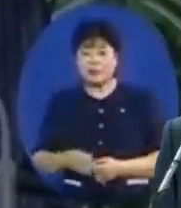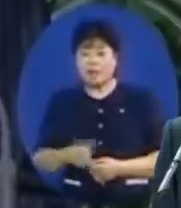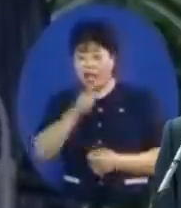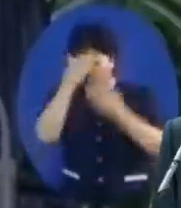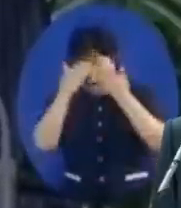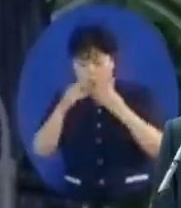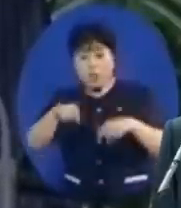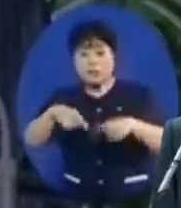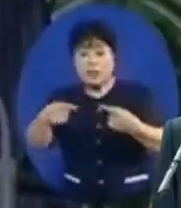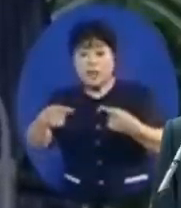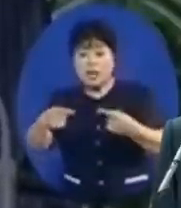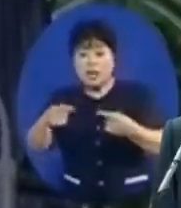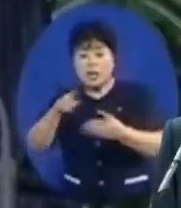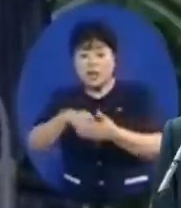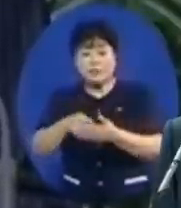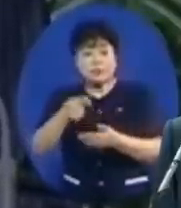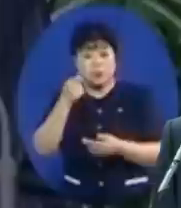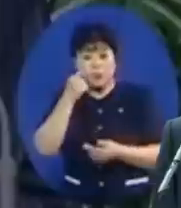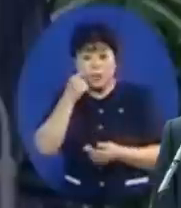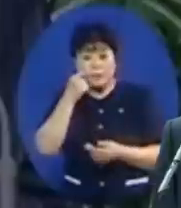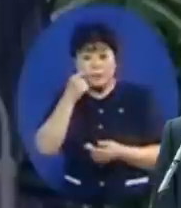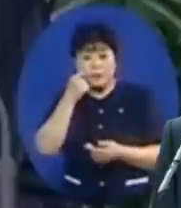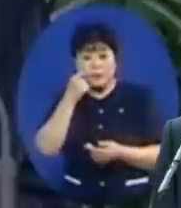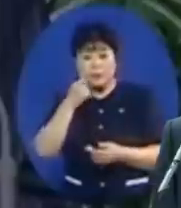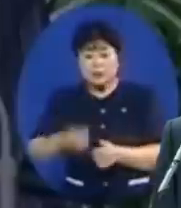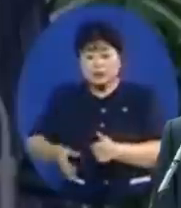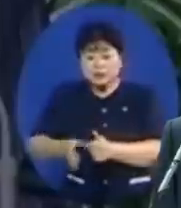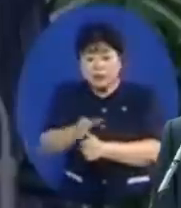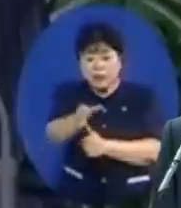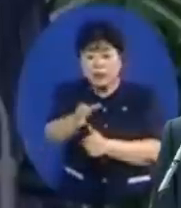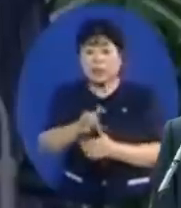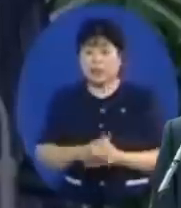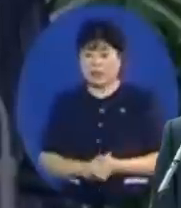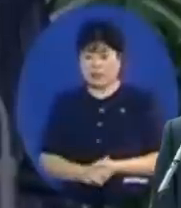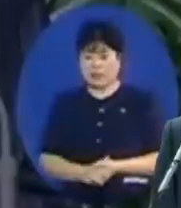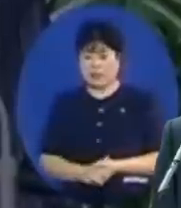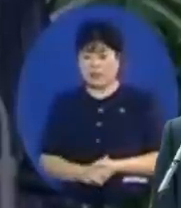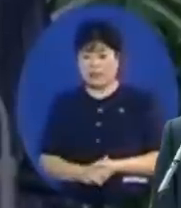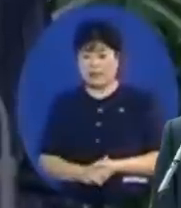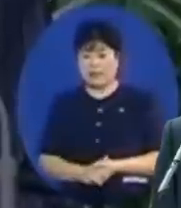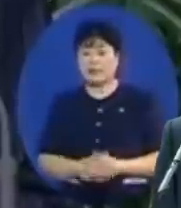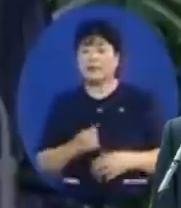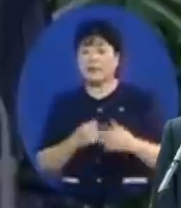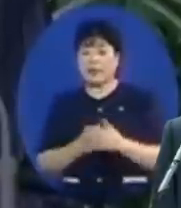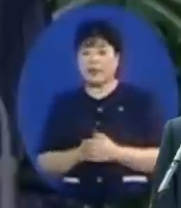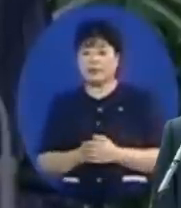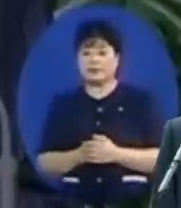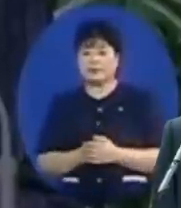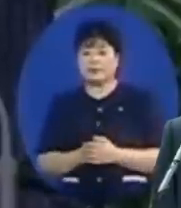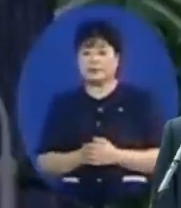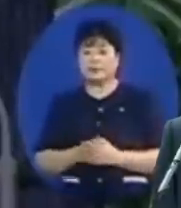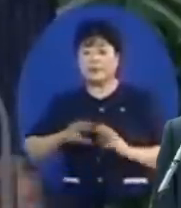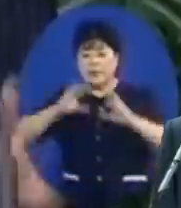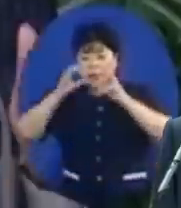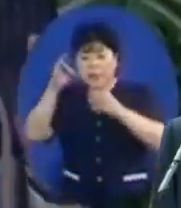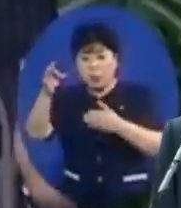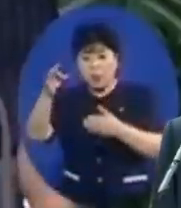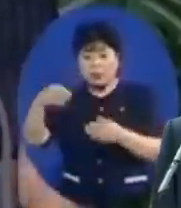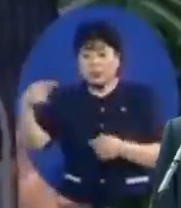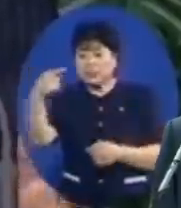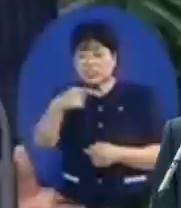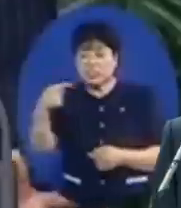감옥에 들어가고 갚지 못하면 사형을 당했습니다. 그런데 나라 돈